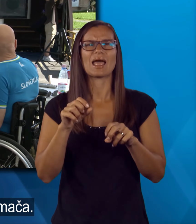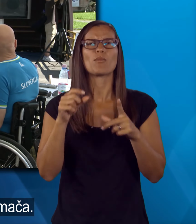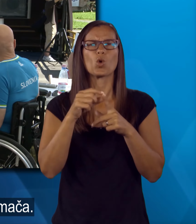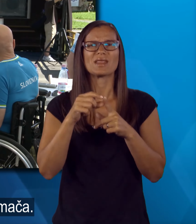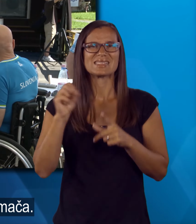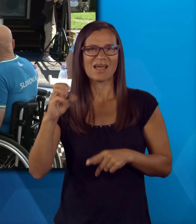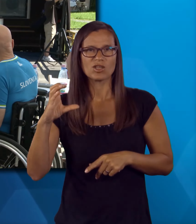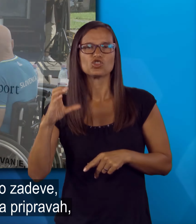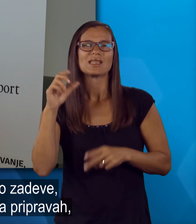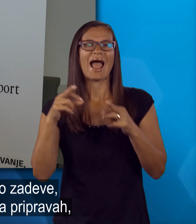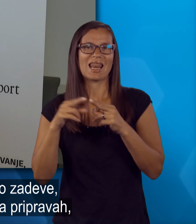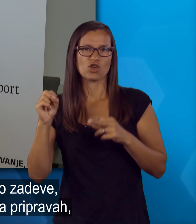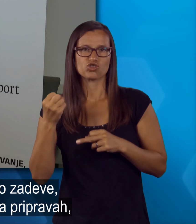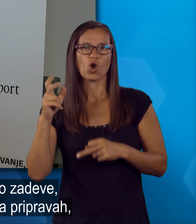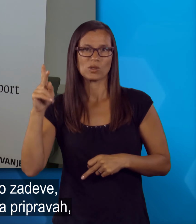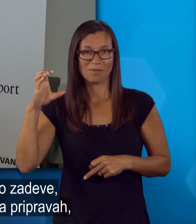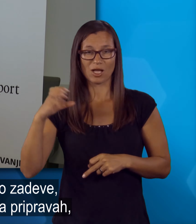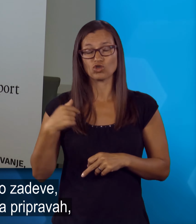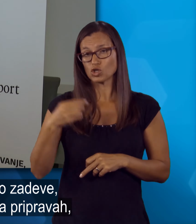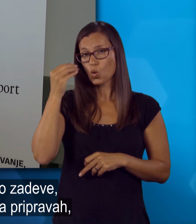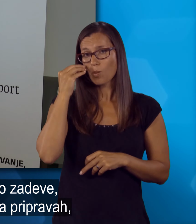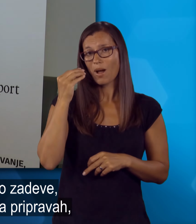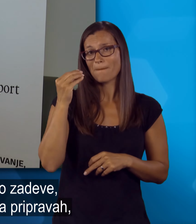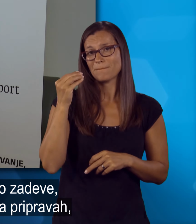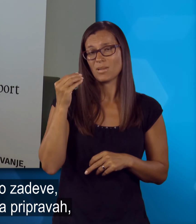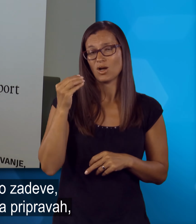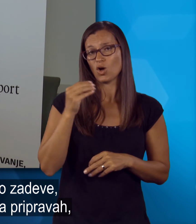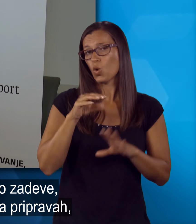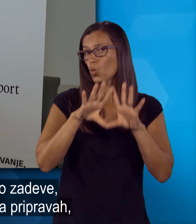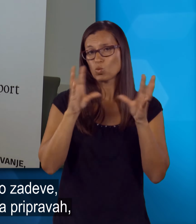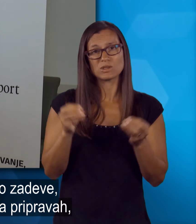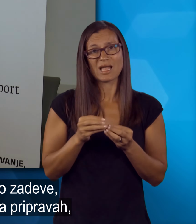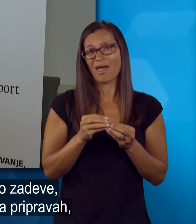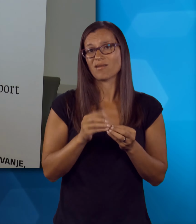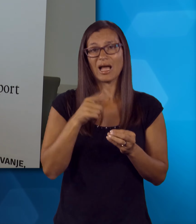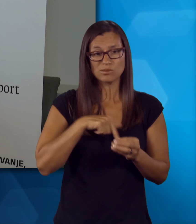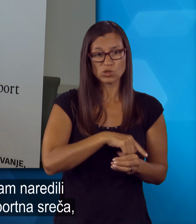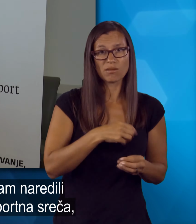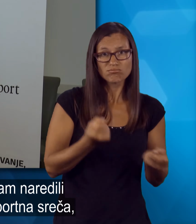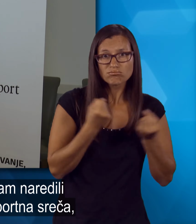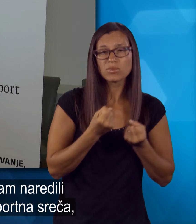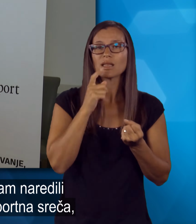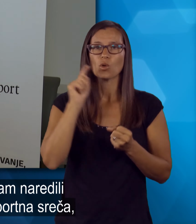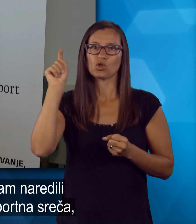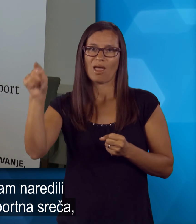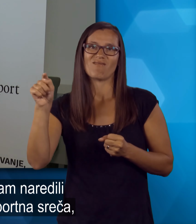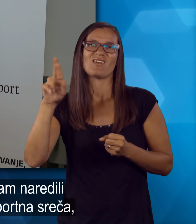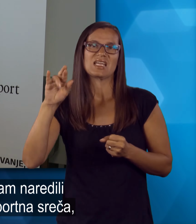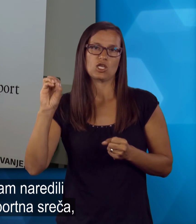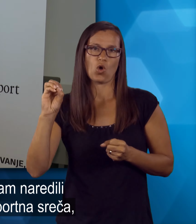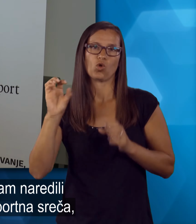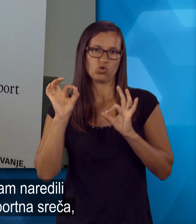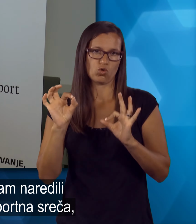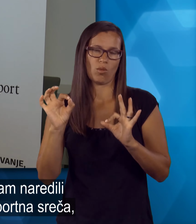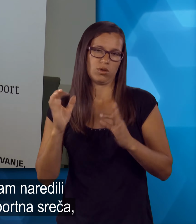Aleša, smača. In jaz upam, da bomo te zadeve, ki smo jih pa tudi na pripravah naredili, tudi potem prinesli